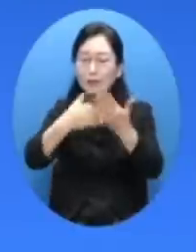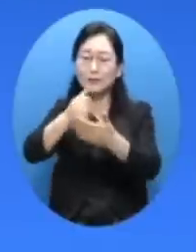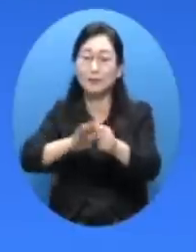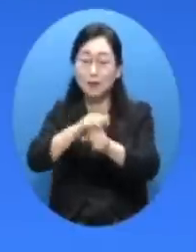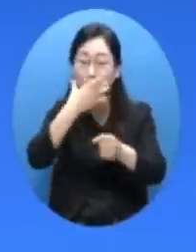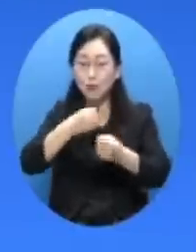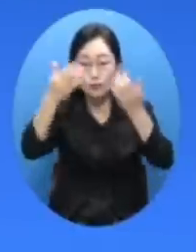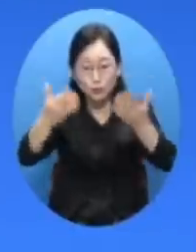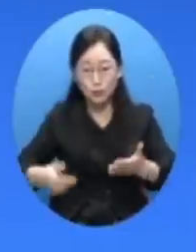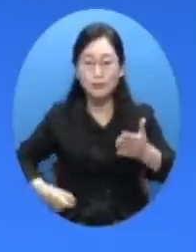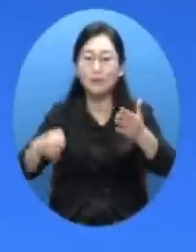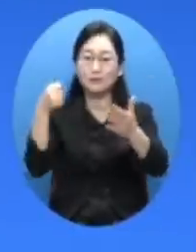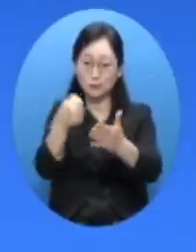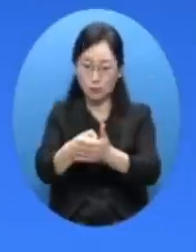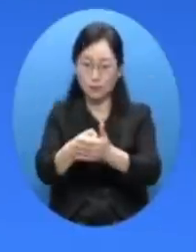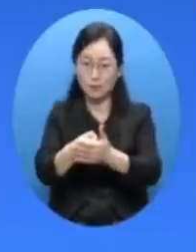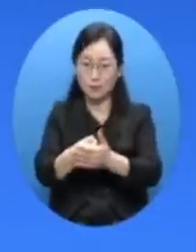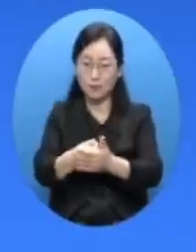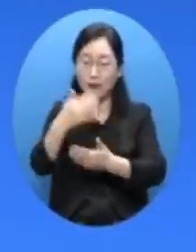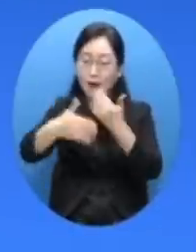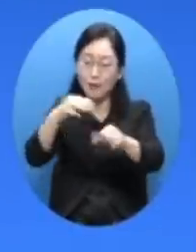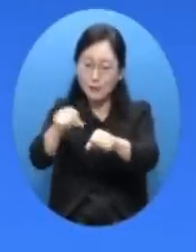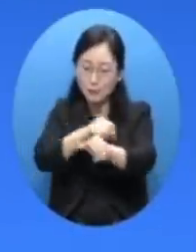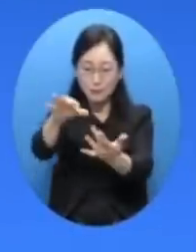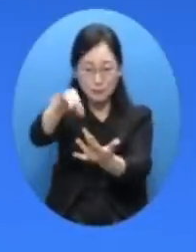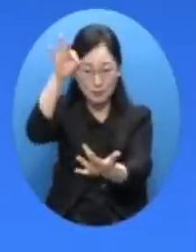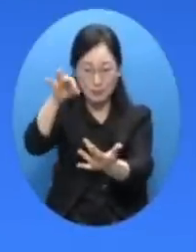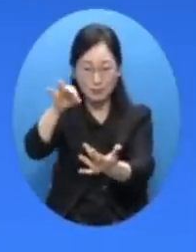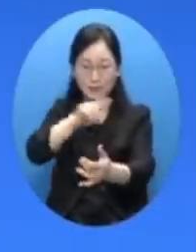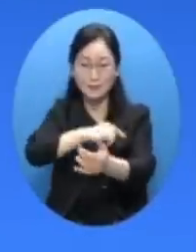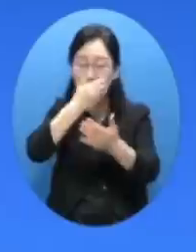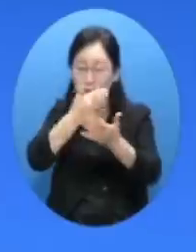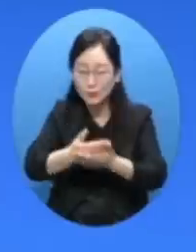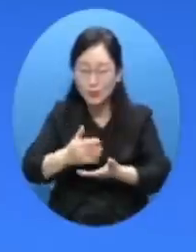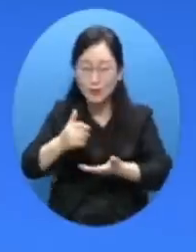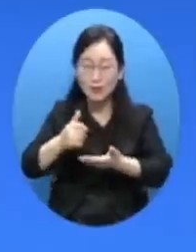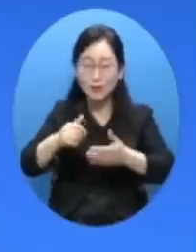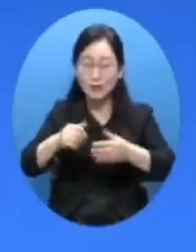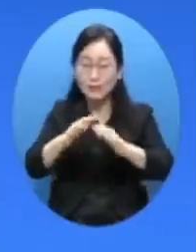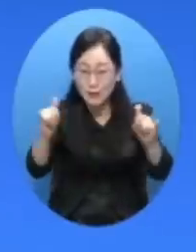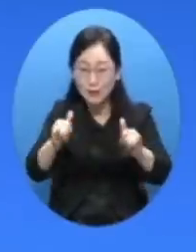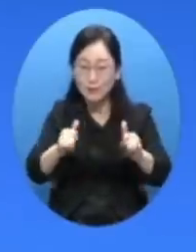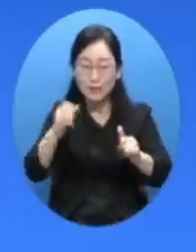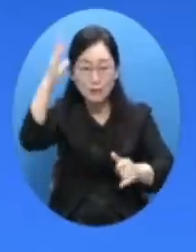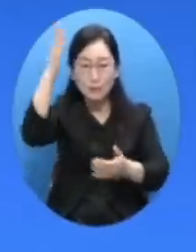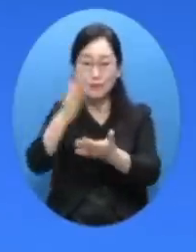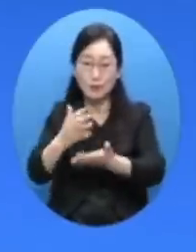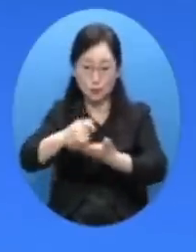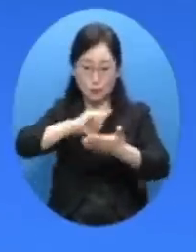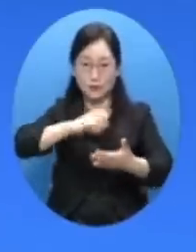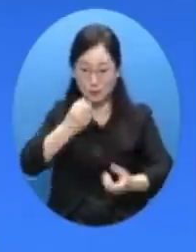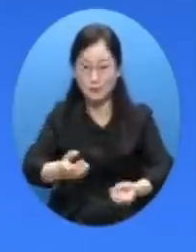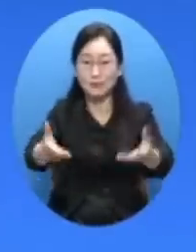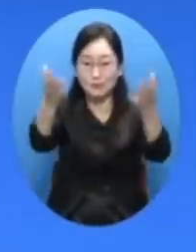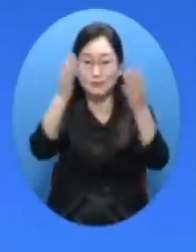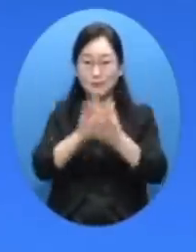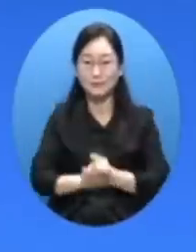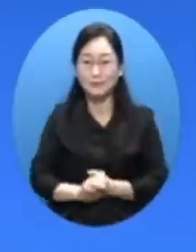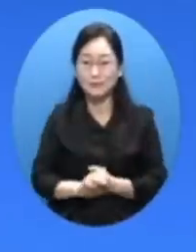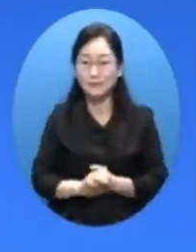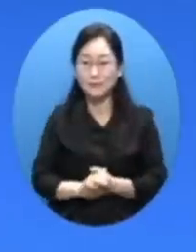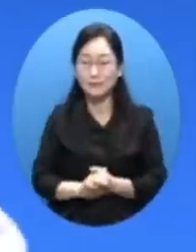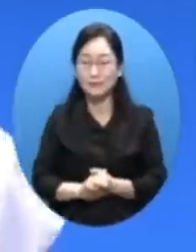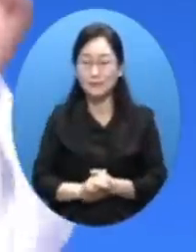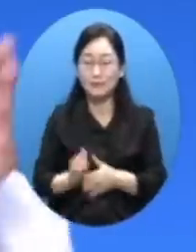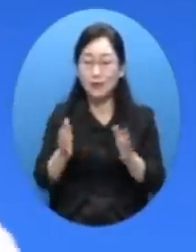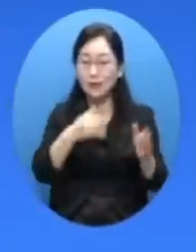주시기로 작정하신 하나님의 택함 받은 가장 귀한 존재라는 것을 잊지 않게 되기를 주님의 이름으로 축원합니다.